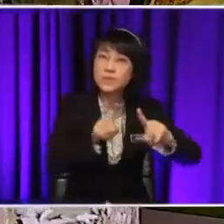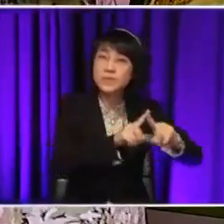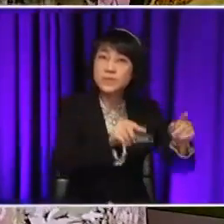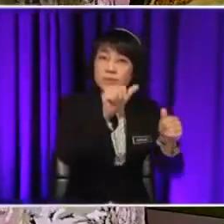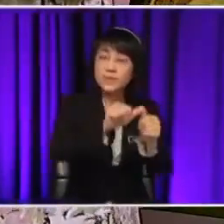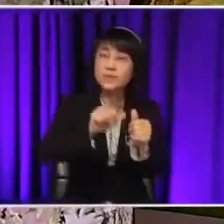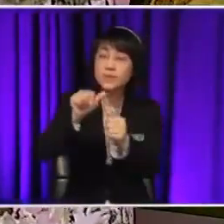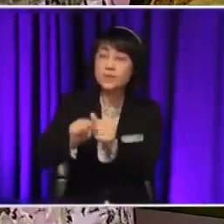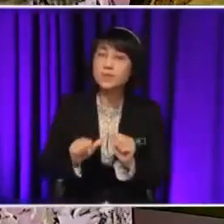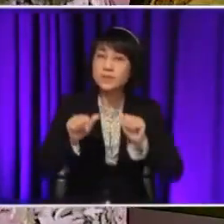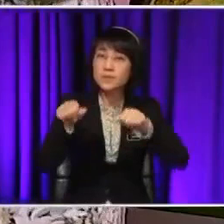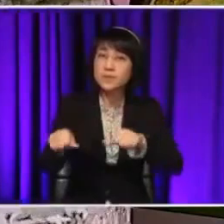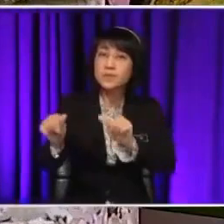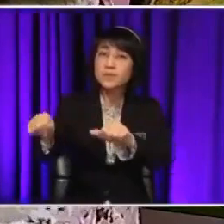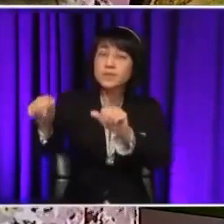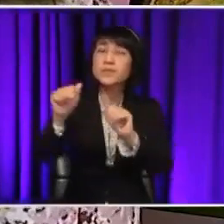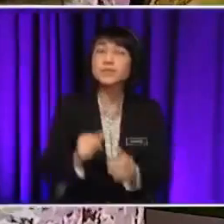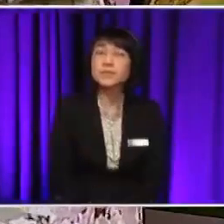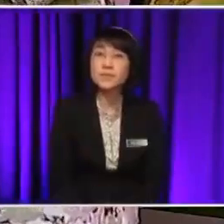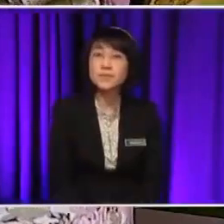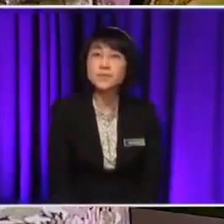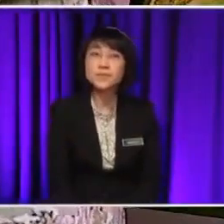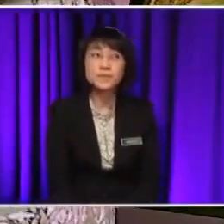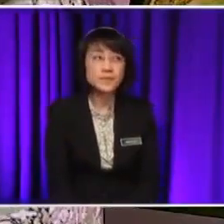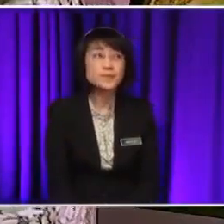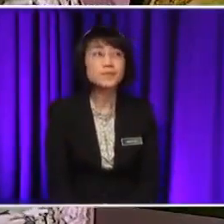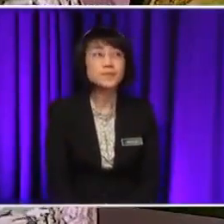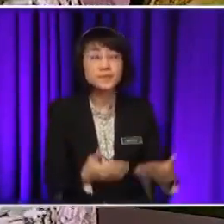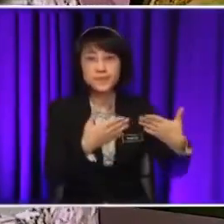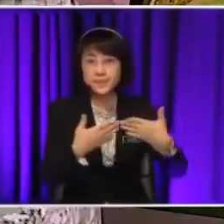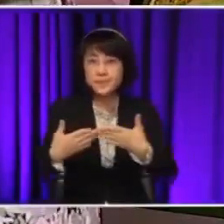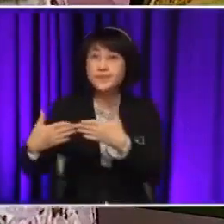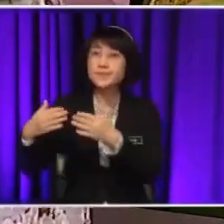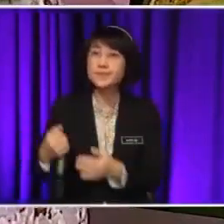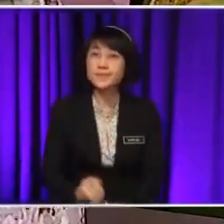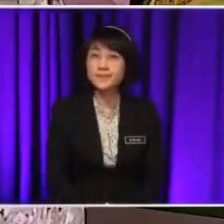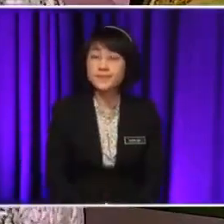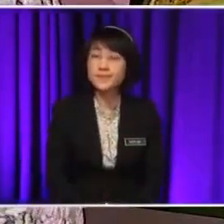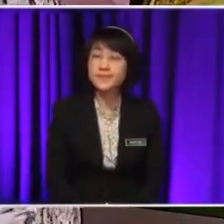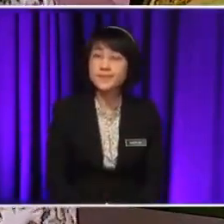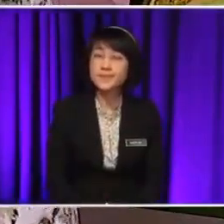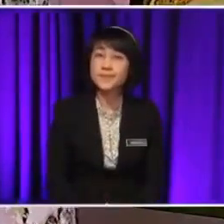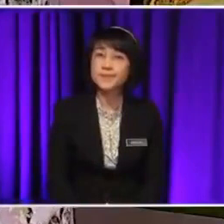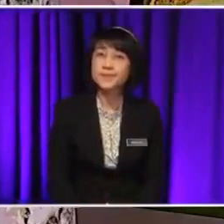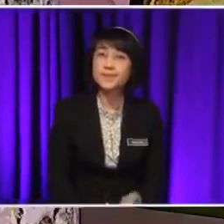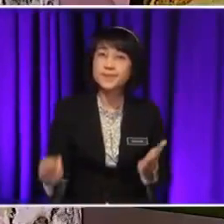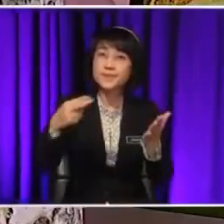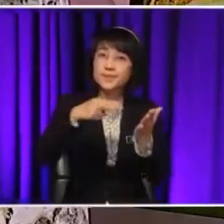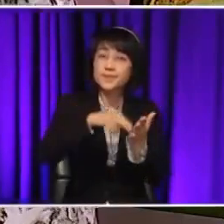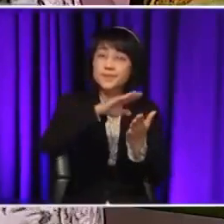setiap aliran tersebut. Okey. Kita teruskan lagi boleh, Fizi? Silakan, cikgu. Okey. Ulang kaji kelima.